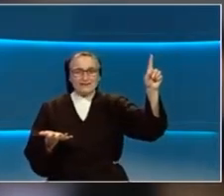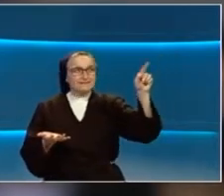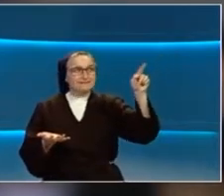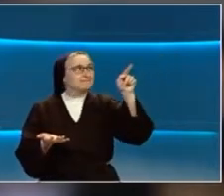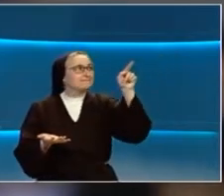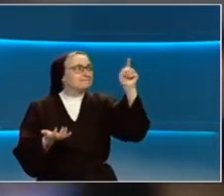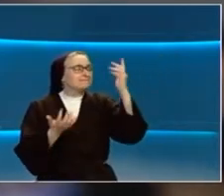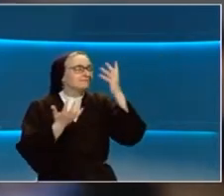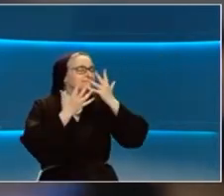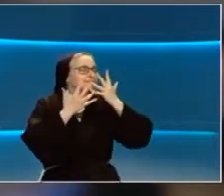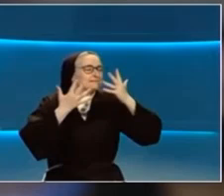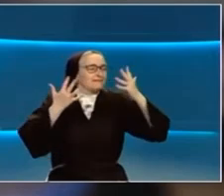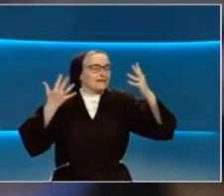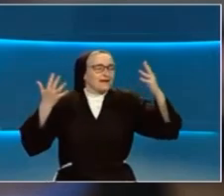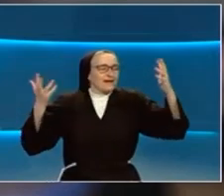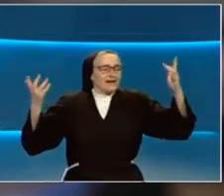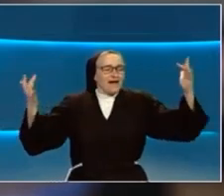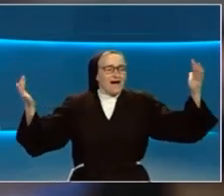Magnificatus es